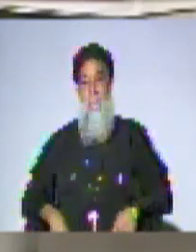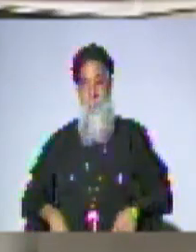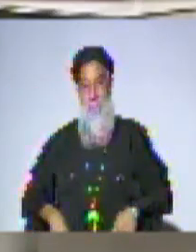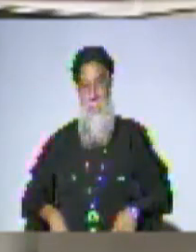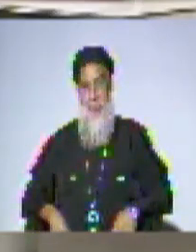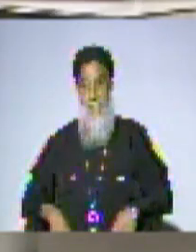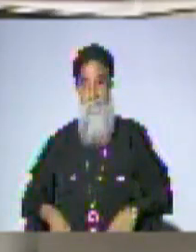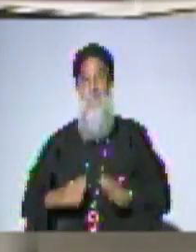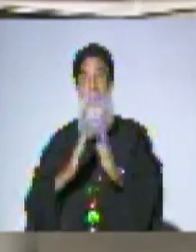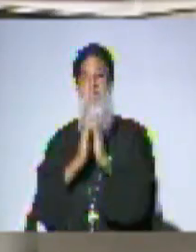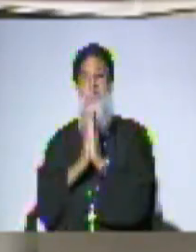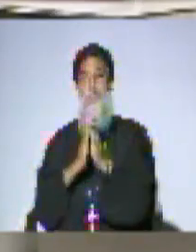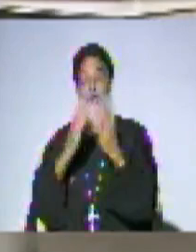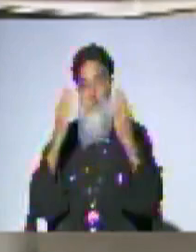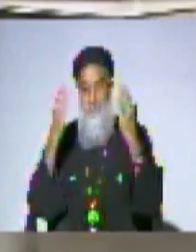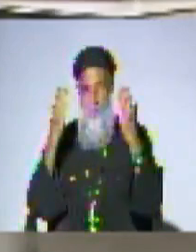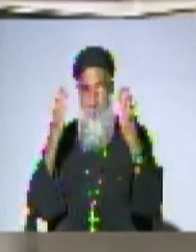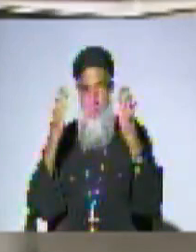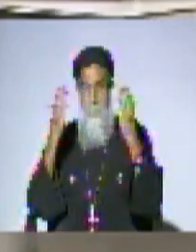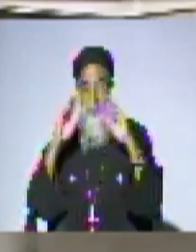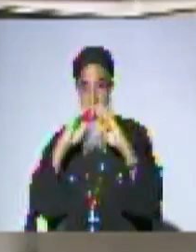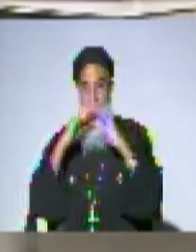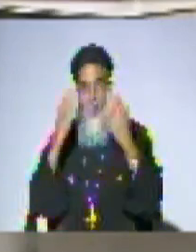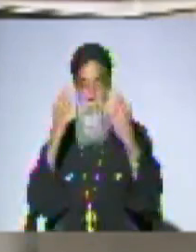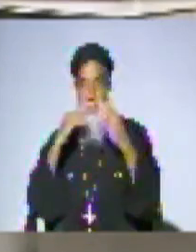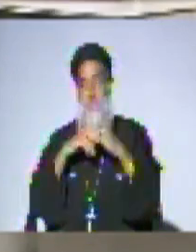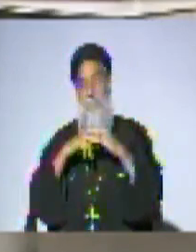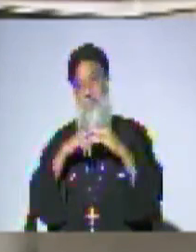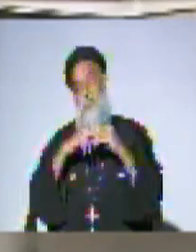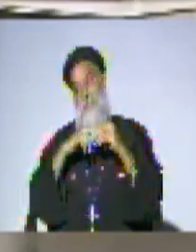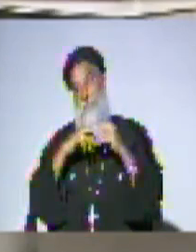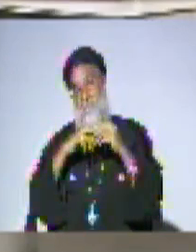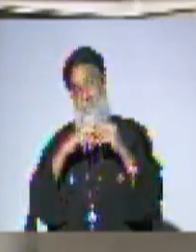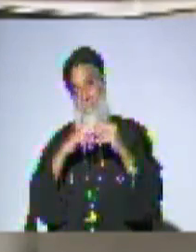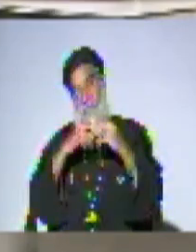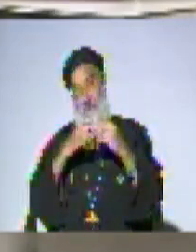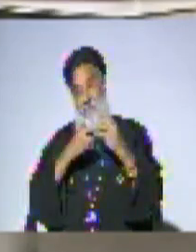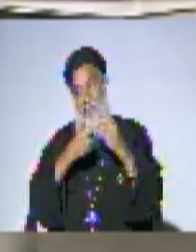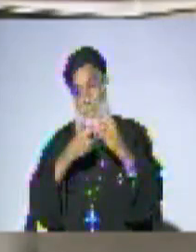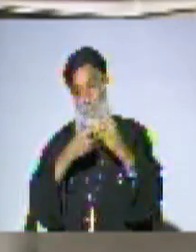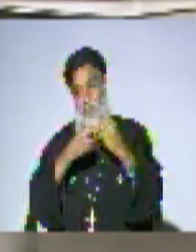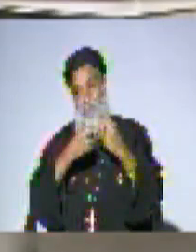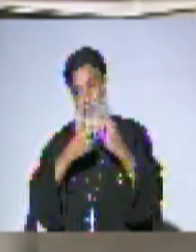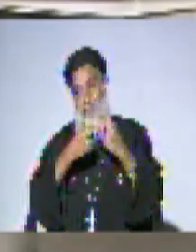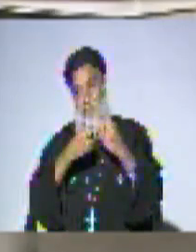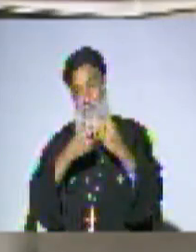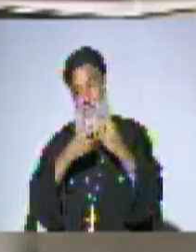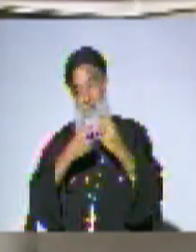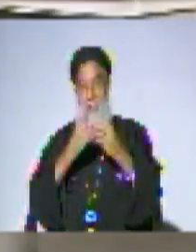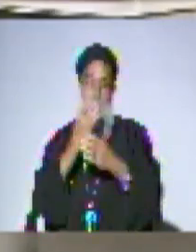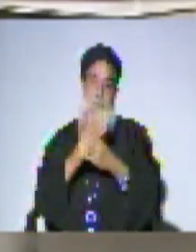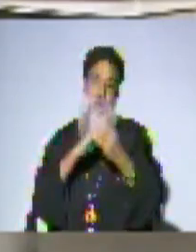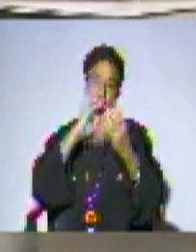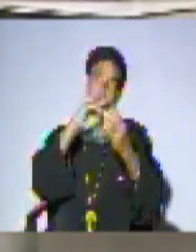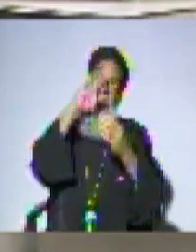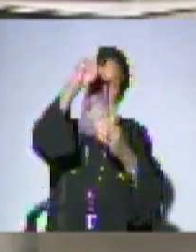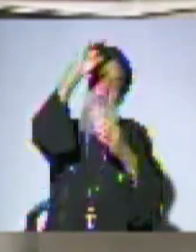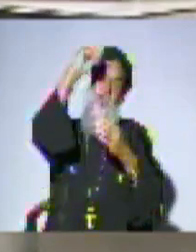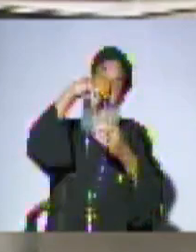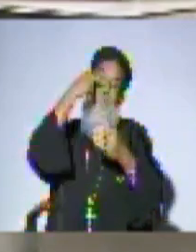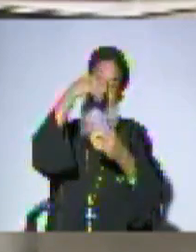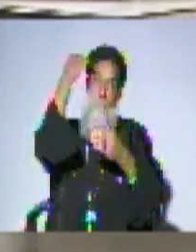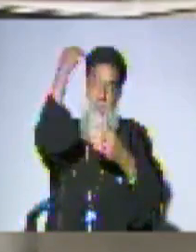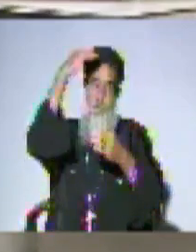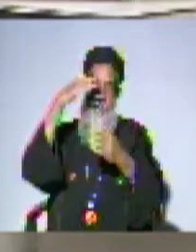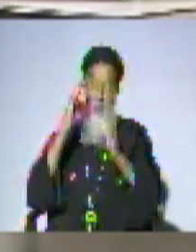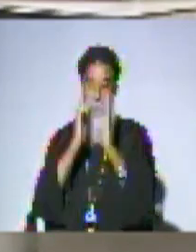شكر أو إفخارستي، يعني إفخارستي يعني شكر، لأن الإبن شكر الآب السماوي، فبقى